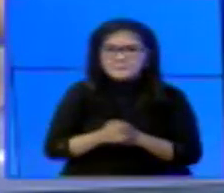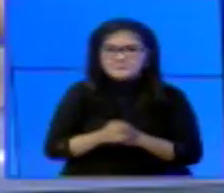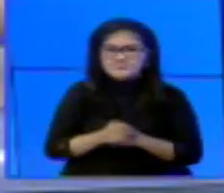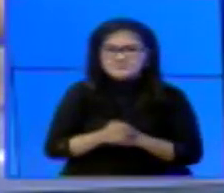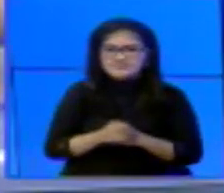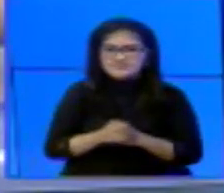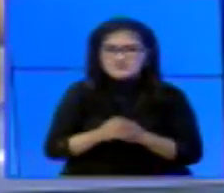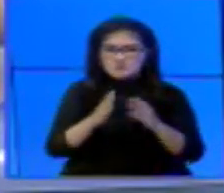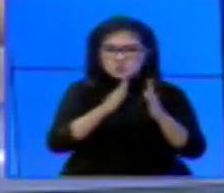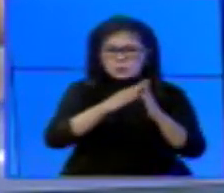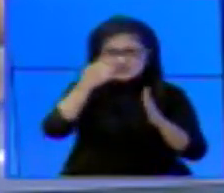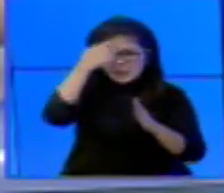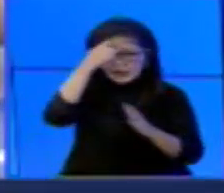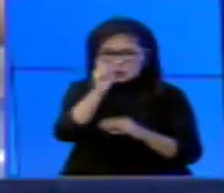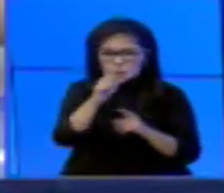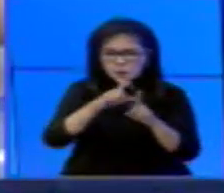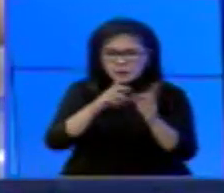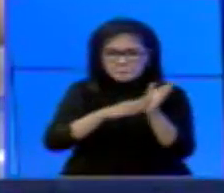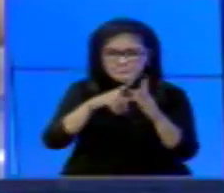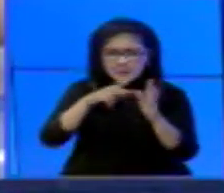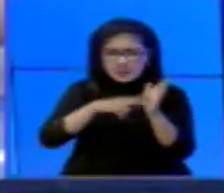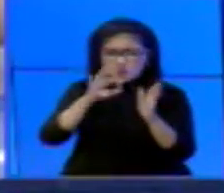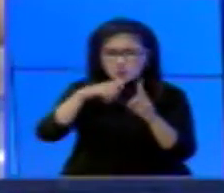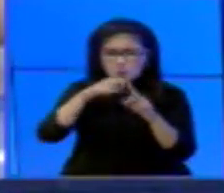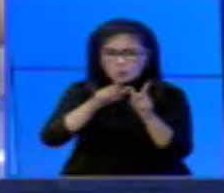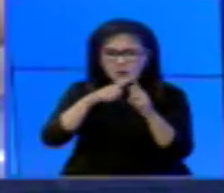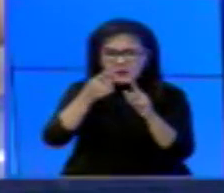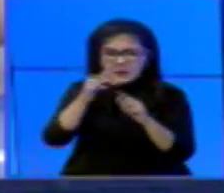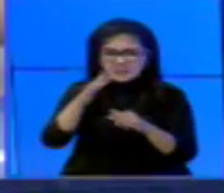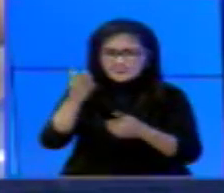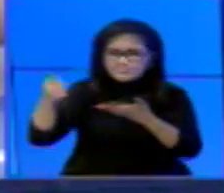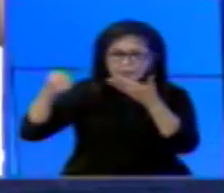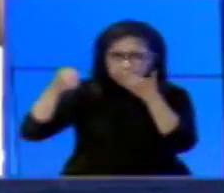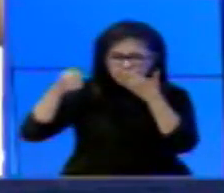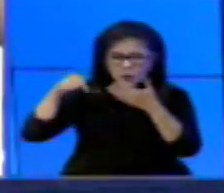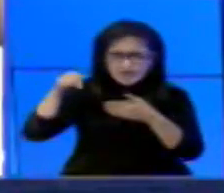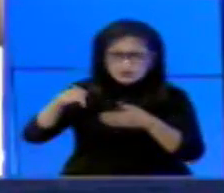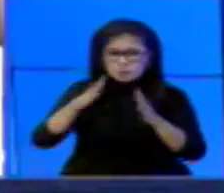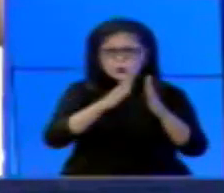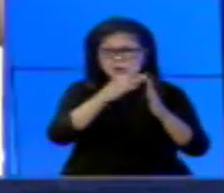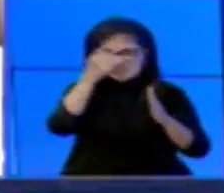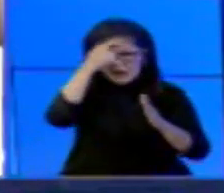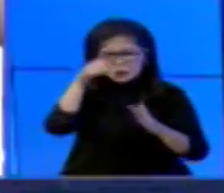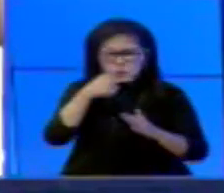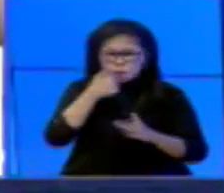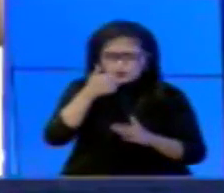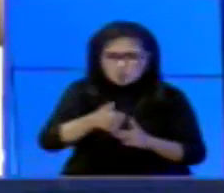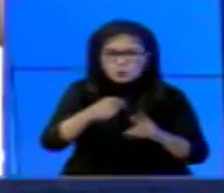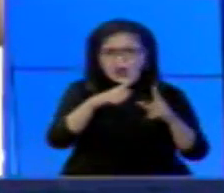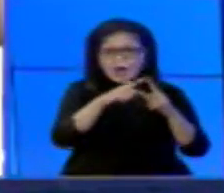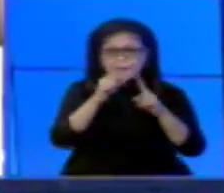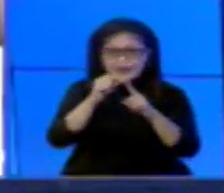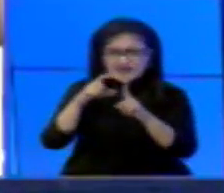Ya, kita ke informasi selanjutnya, pemirsa. RSUD Manokwari, Papua Barat menjadi salah satu rumah sakit yang membutuhkan alat pelindung diri bagi tenaga medis